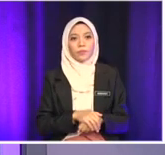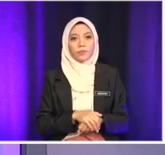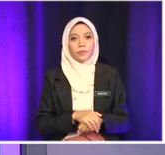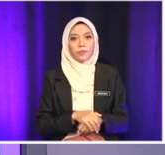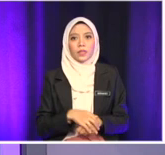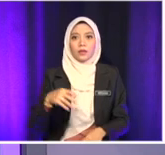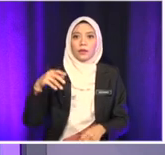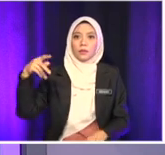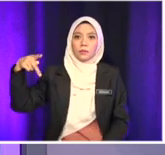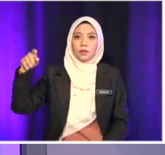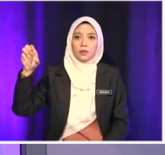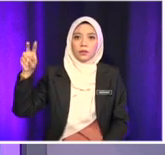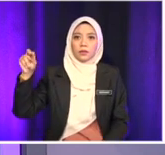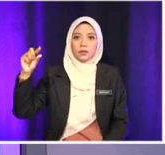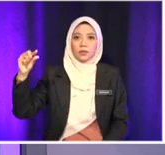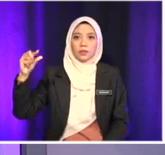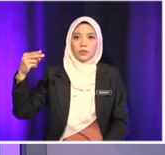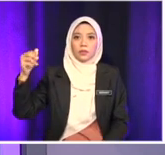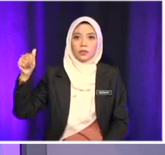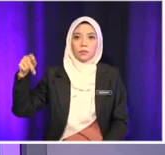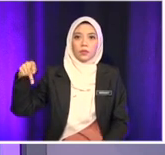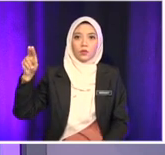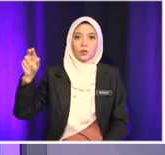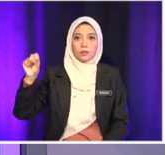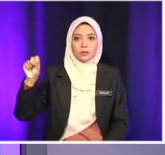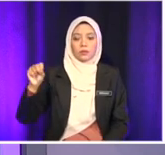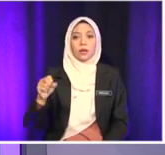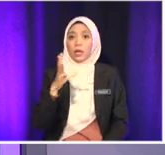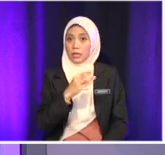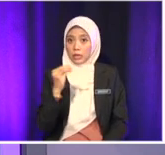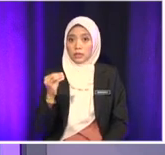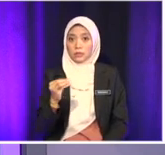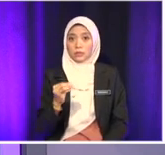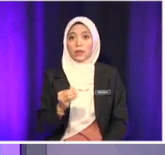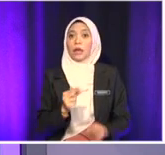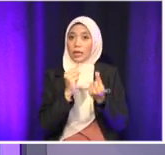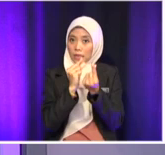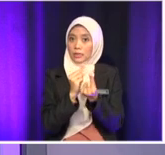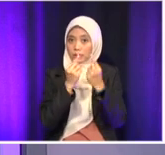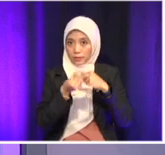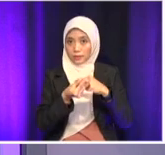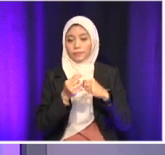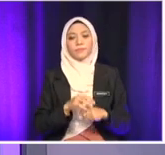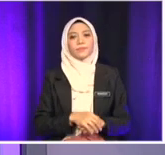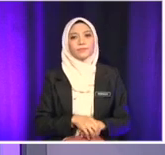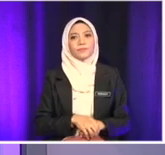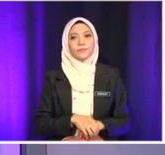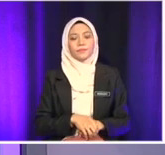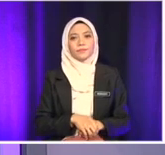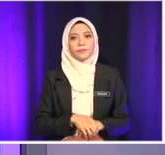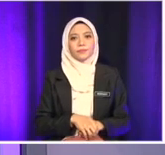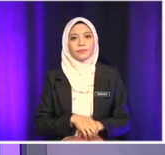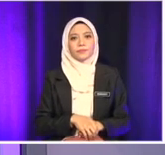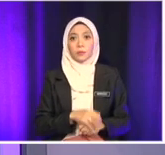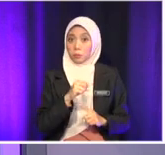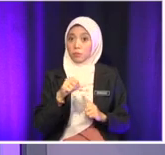penghapusan yang kedua penggantian dan yang ketiga adalah kaidah matriks ketika mana